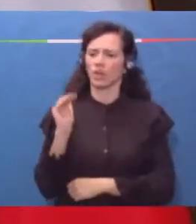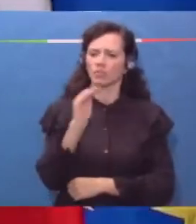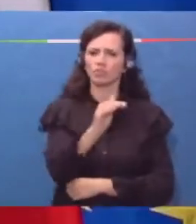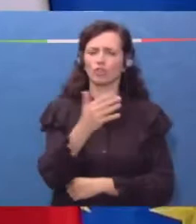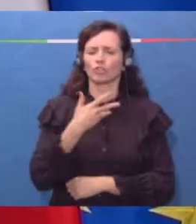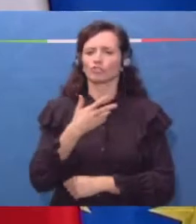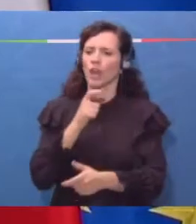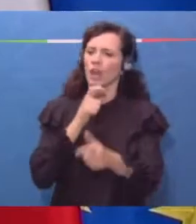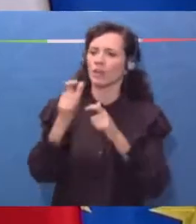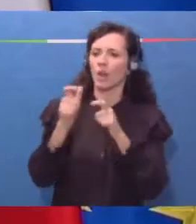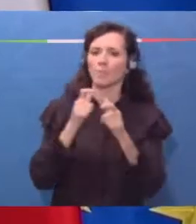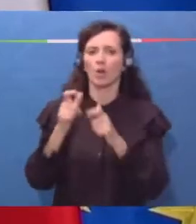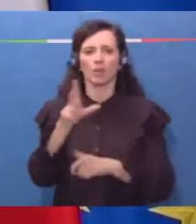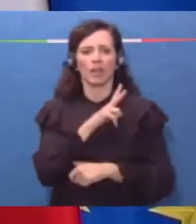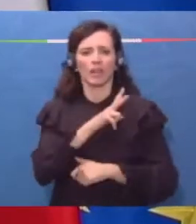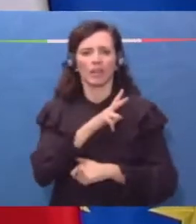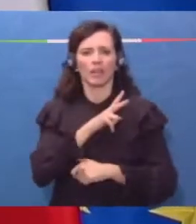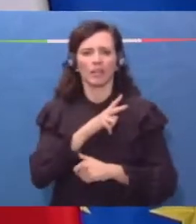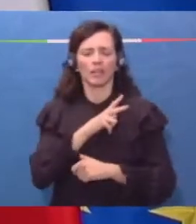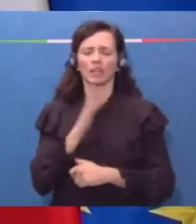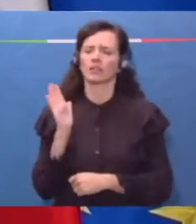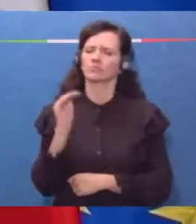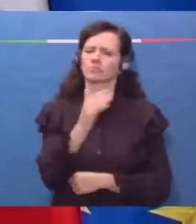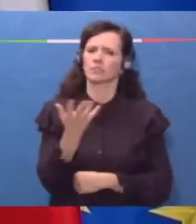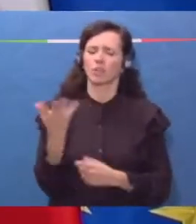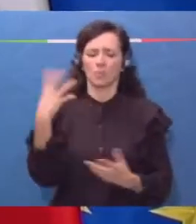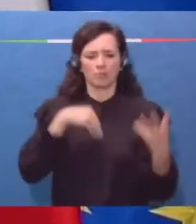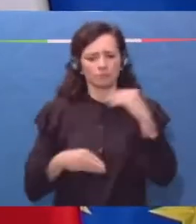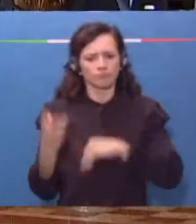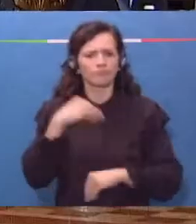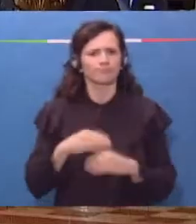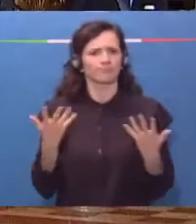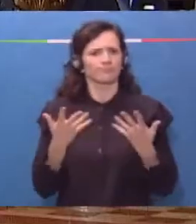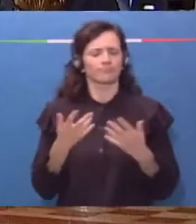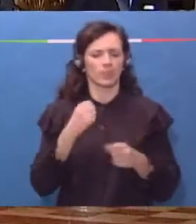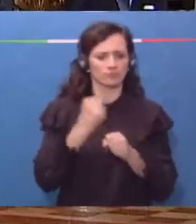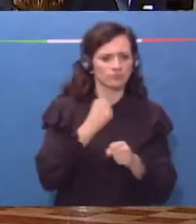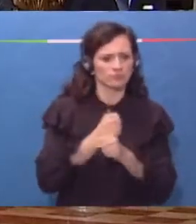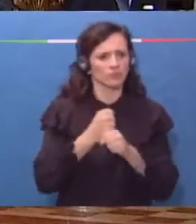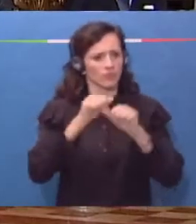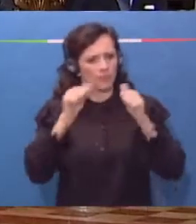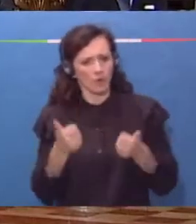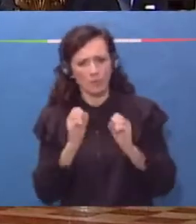nuove esperienze di formazione, di lavoro, di vita.